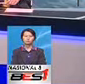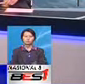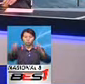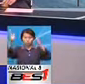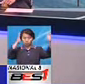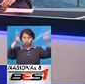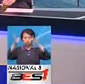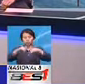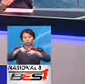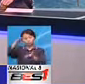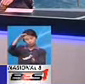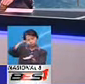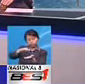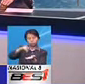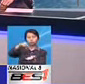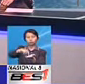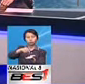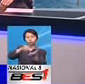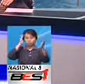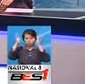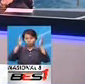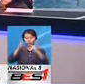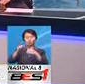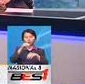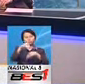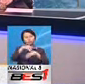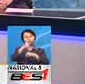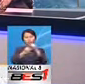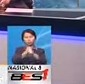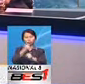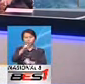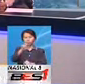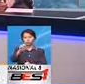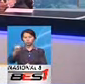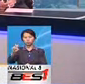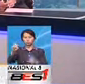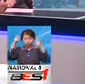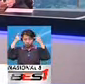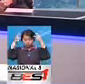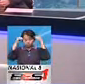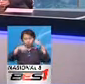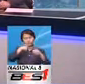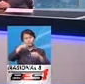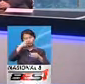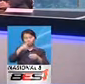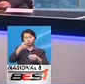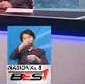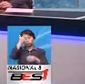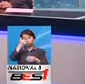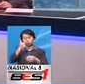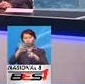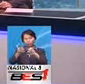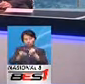Malaysia akan terus mengurangkan kadar hutang negara menjelang 2020 menurut Perdana Menteri Keyakinan itu memandangkan langkah langkah